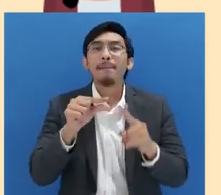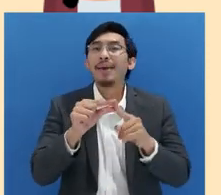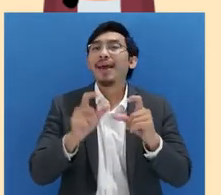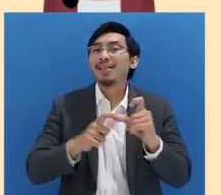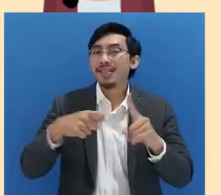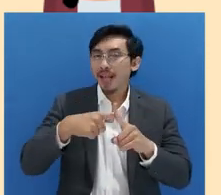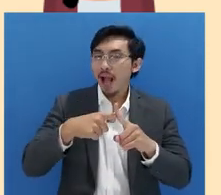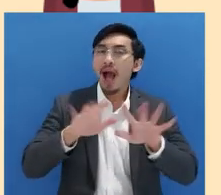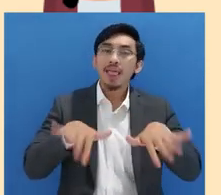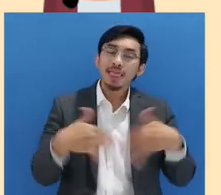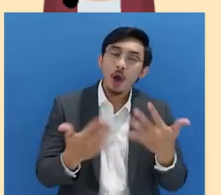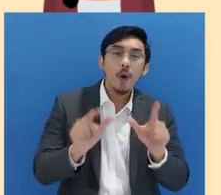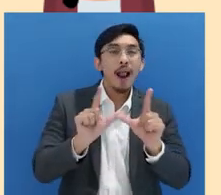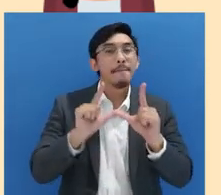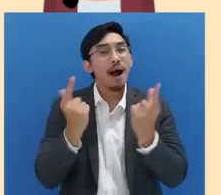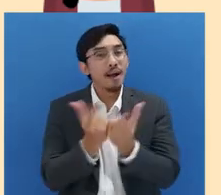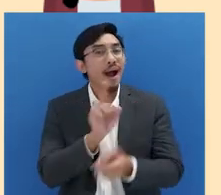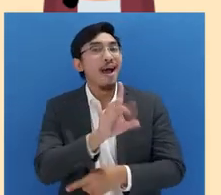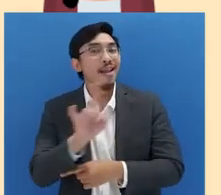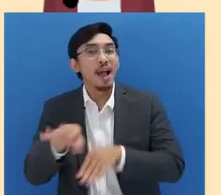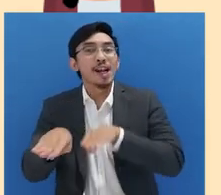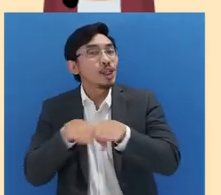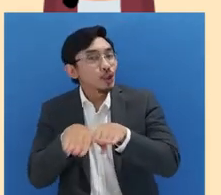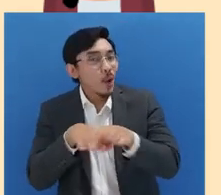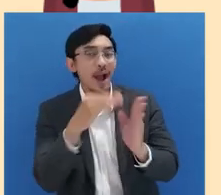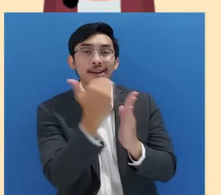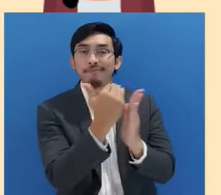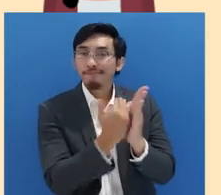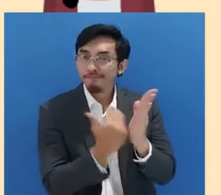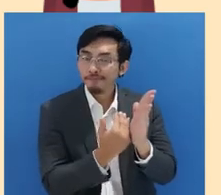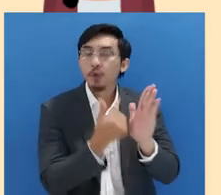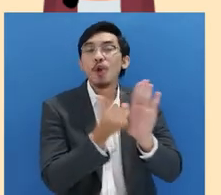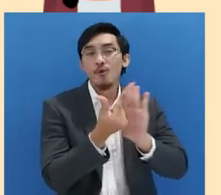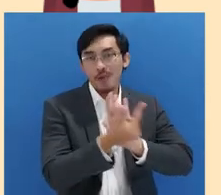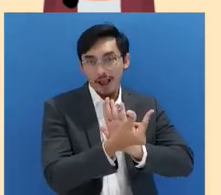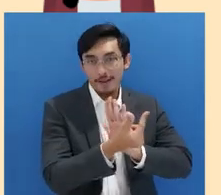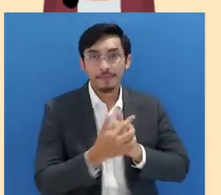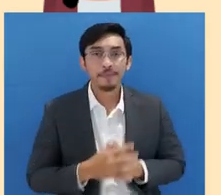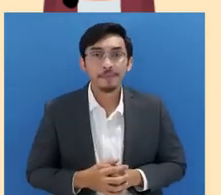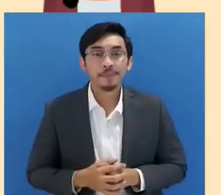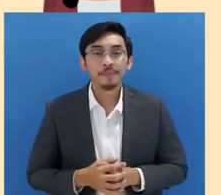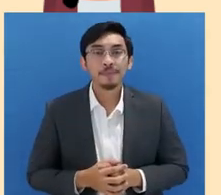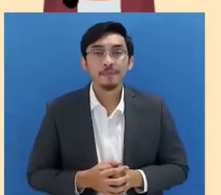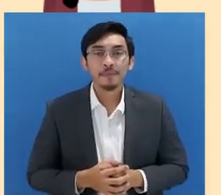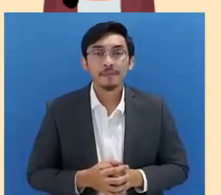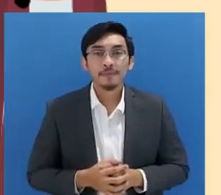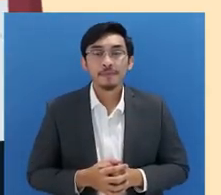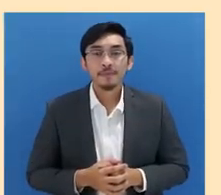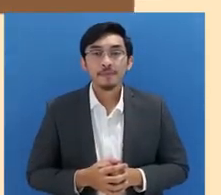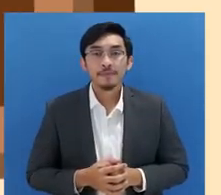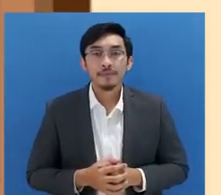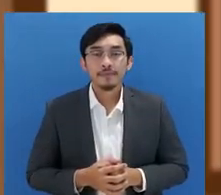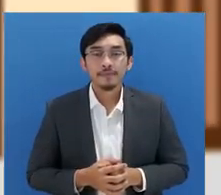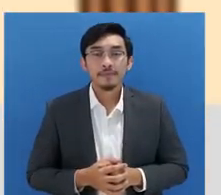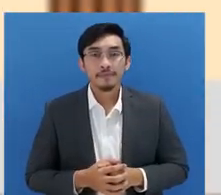korban yang wajib dilaksanakan oleh LPSK atau lembaga lainnya sesuai dengan ketentuan undang-undang.